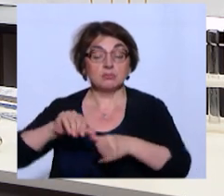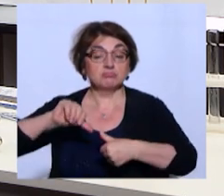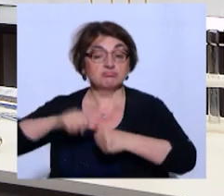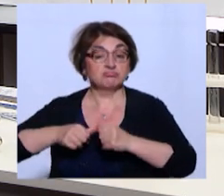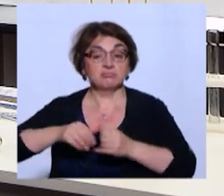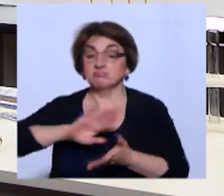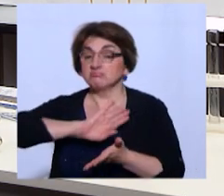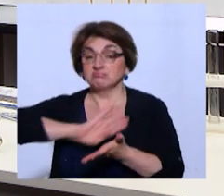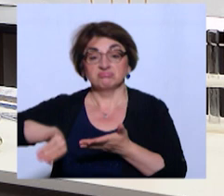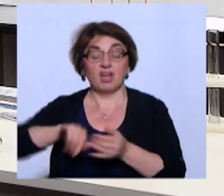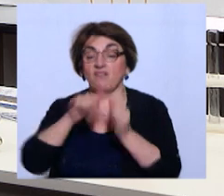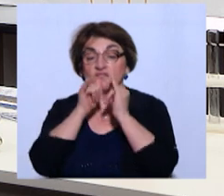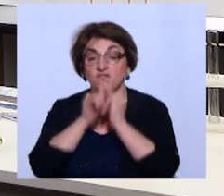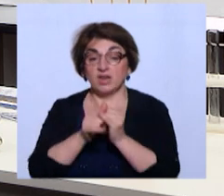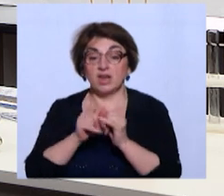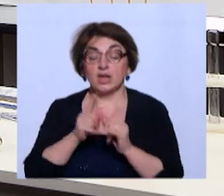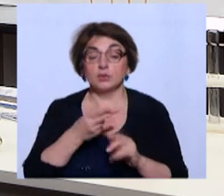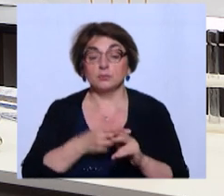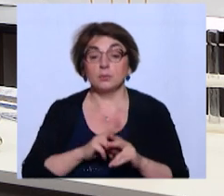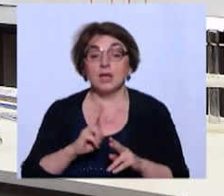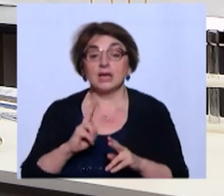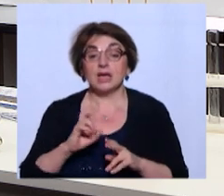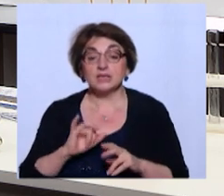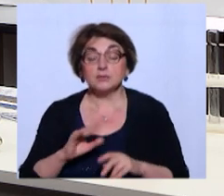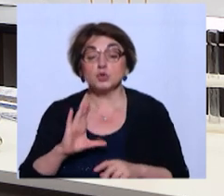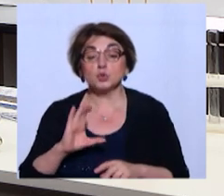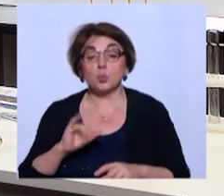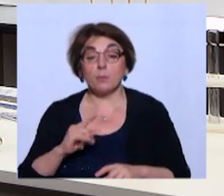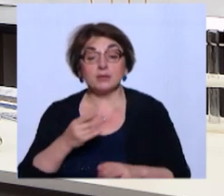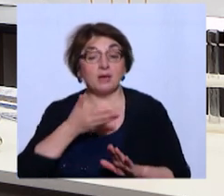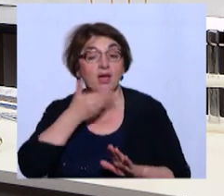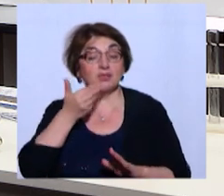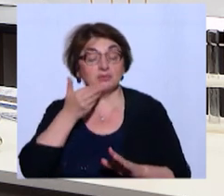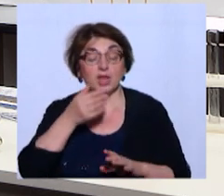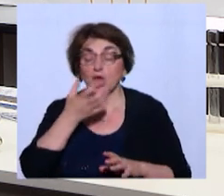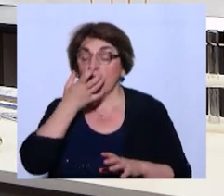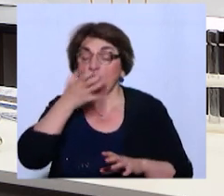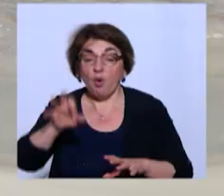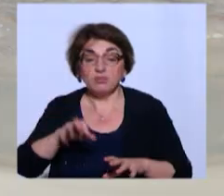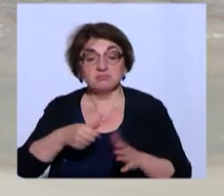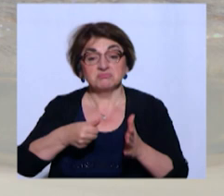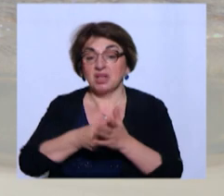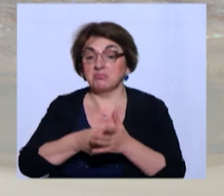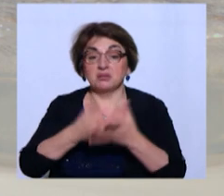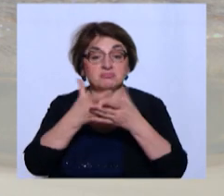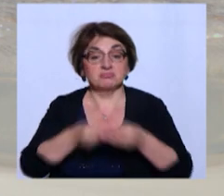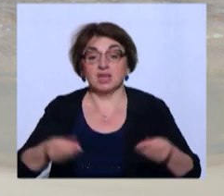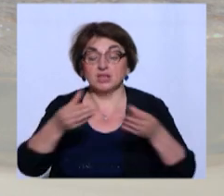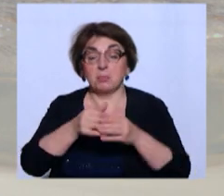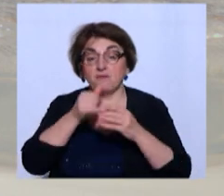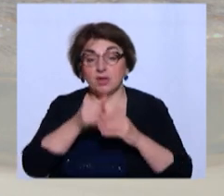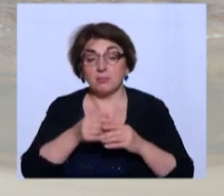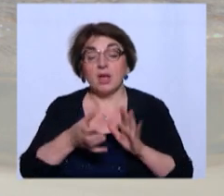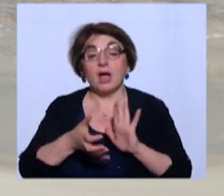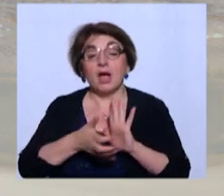ვერ მოვაშორებთ, რადგან კალციუმისა და მაგნიუმის ქლორიდები და სულფატები ესე ადვილად გახურებით არ იშლებიან. შედარებით